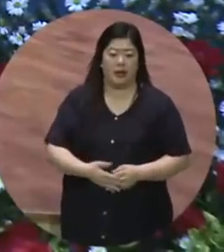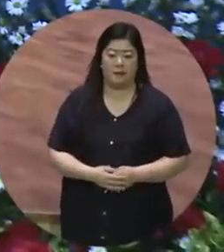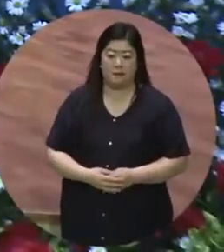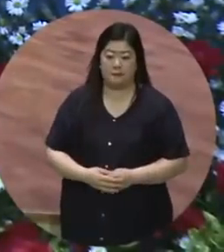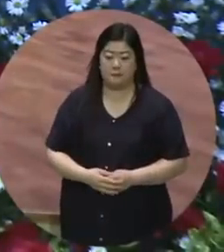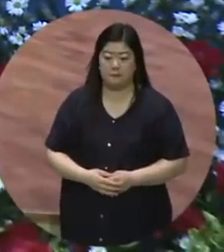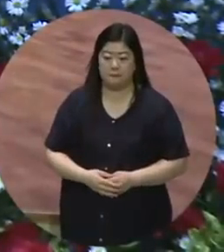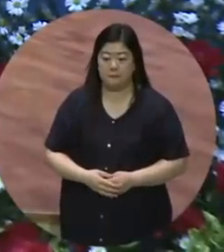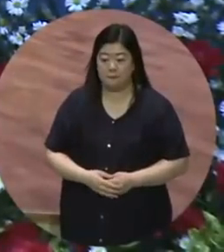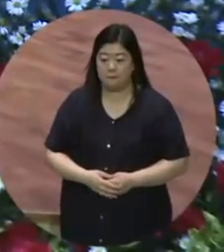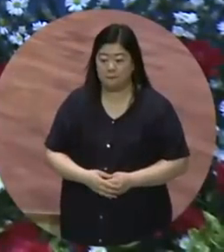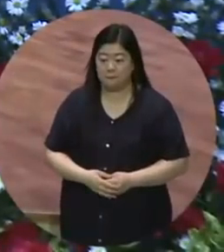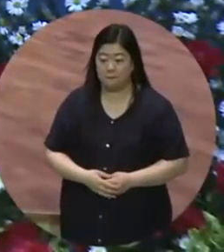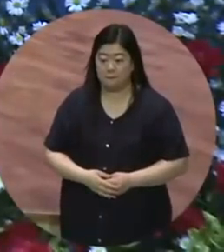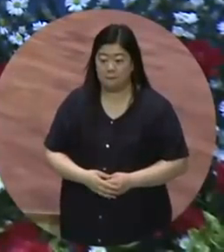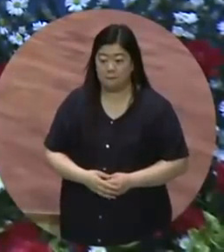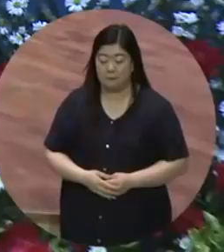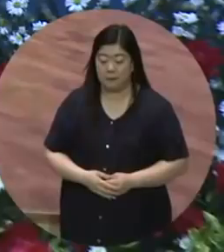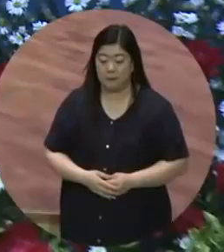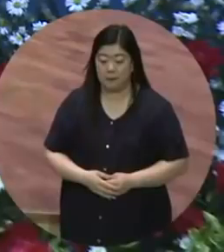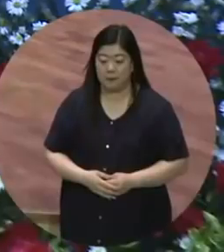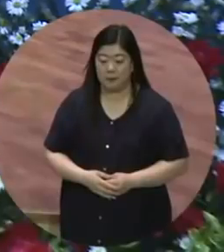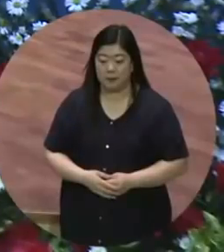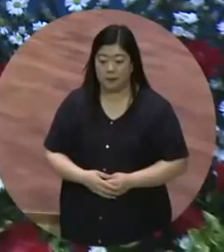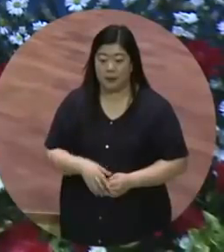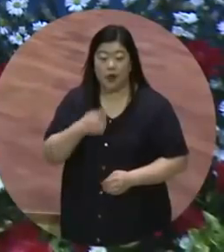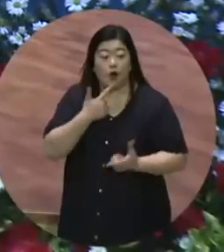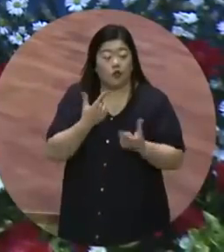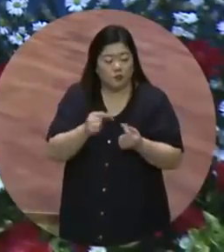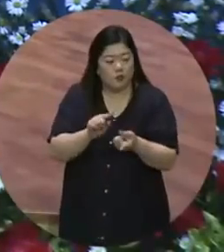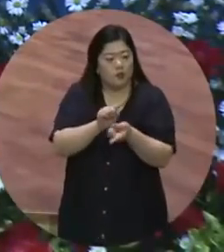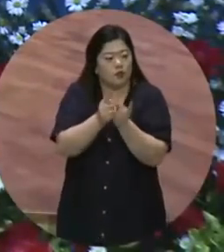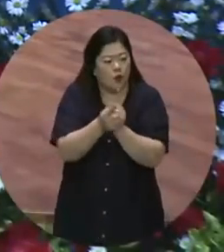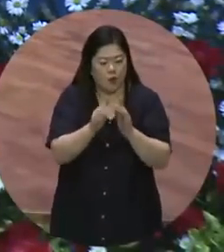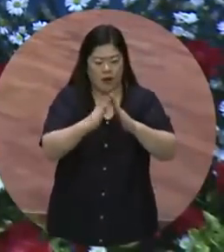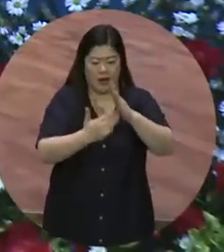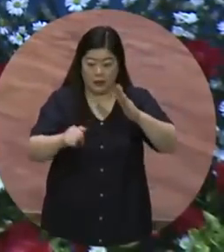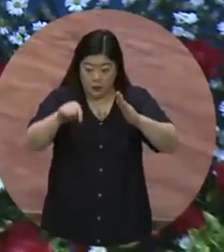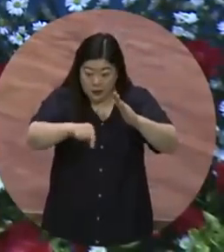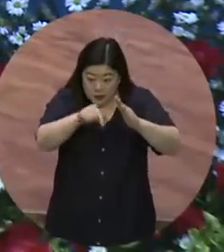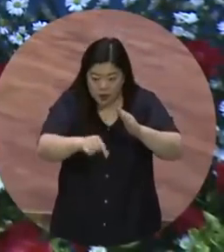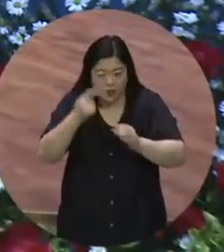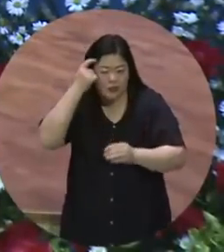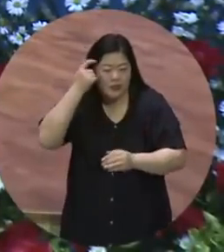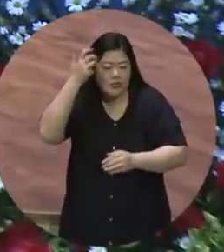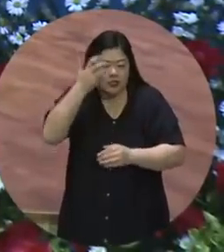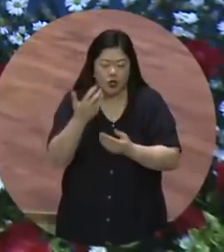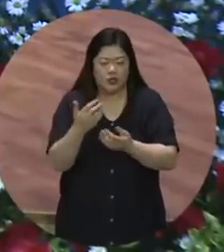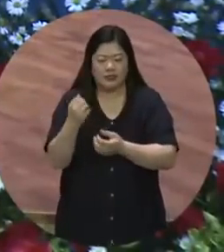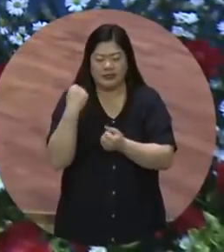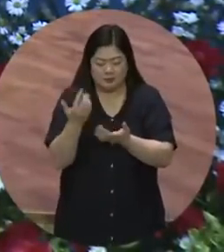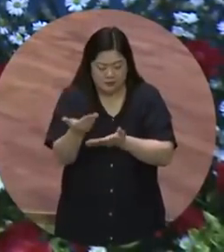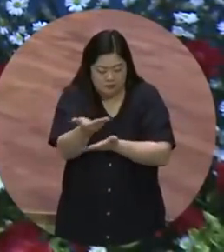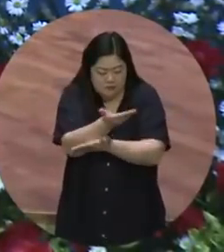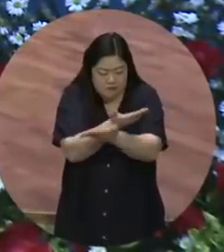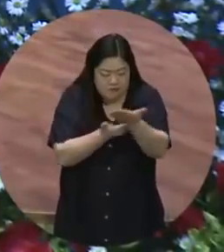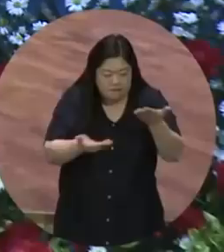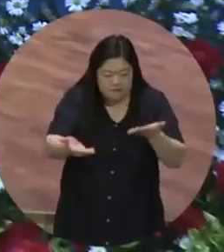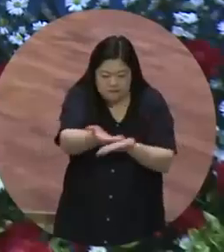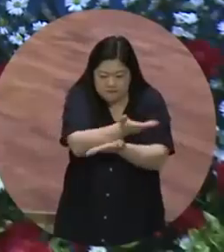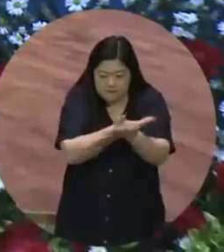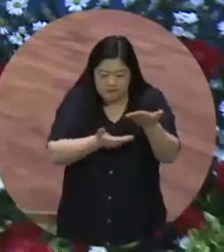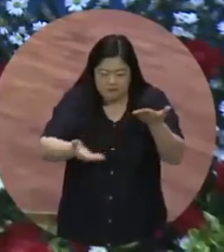이런 영적인 유대감이 이걸 하나님이